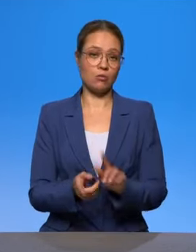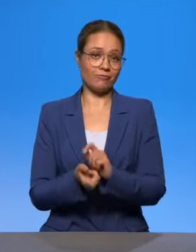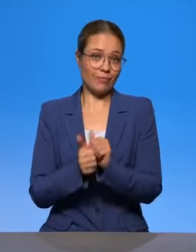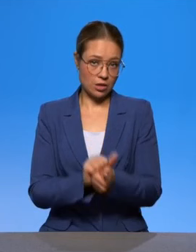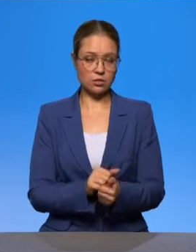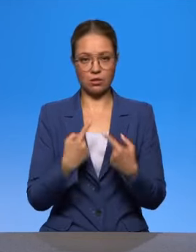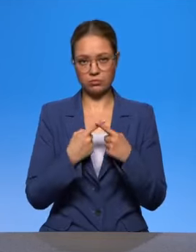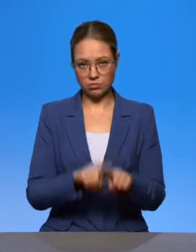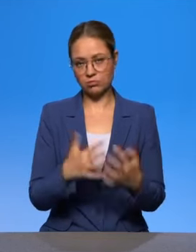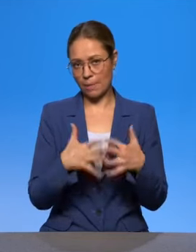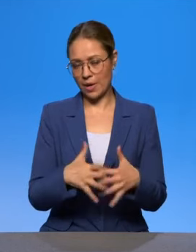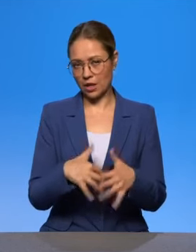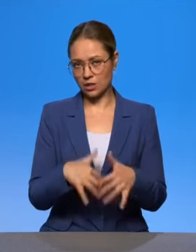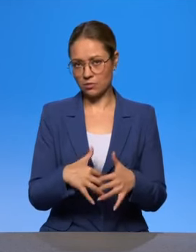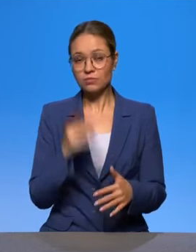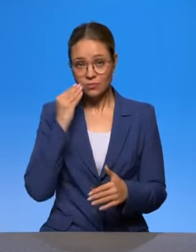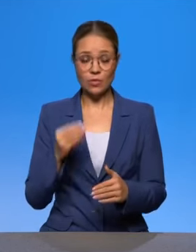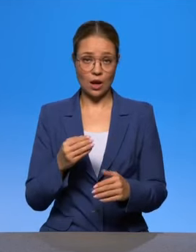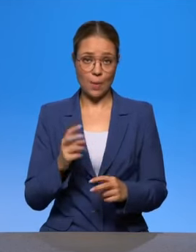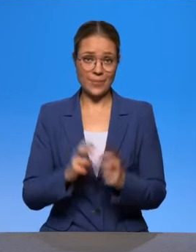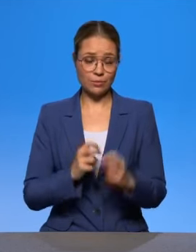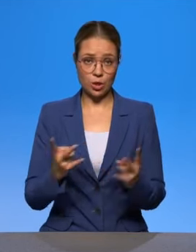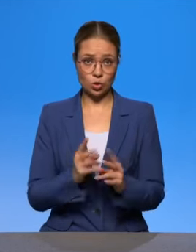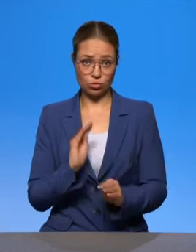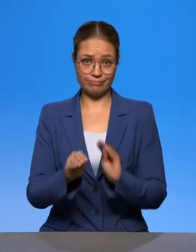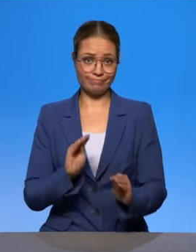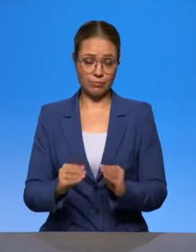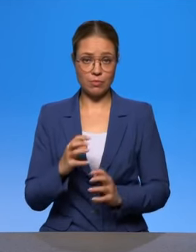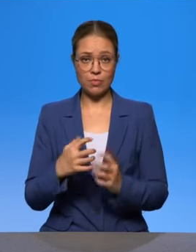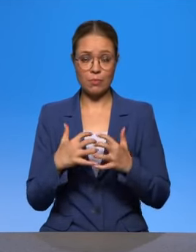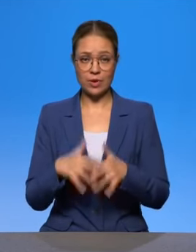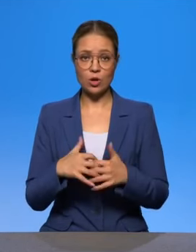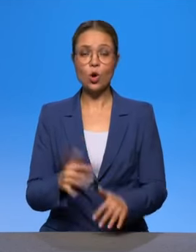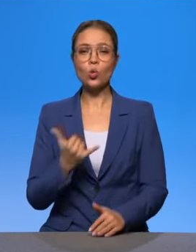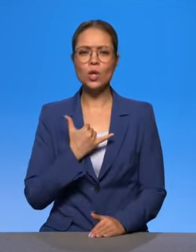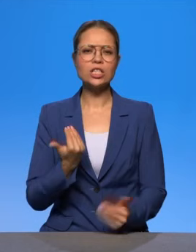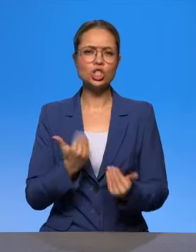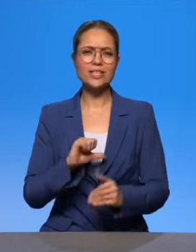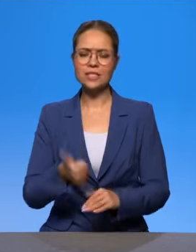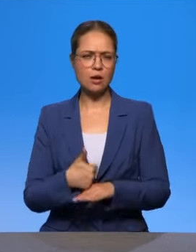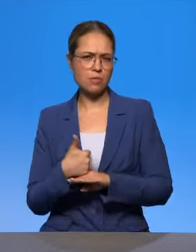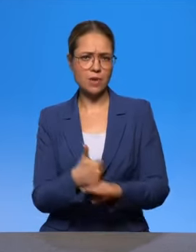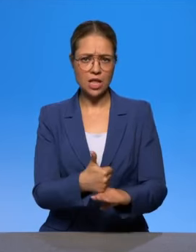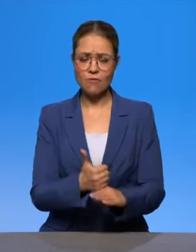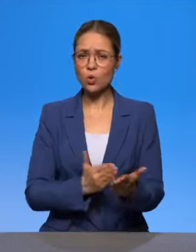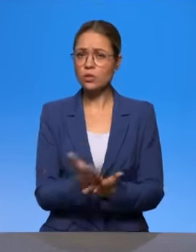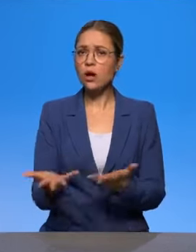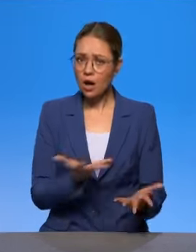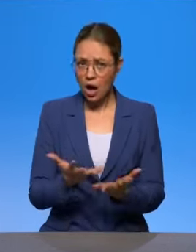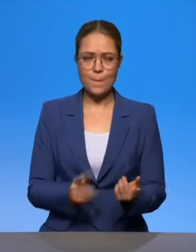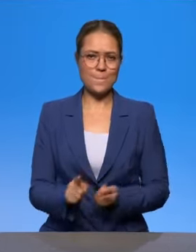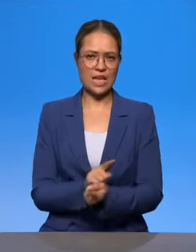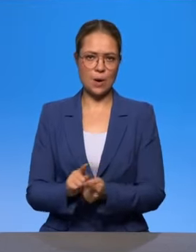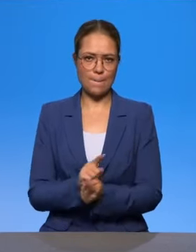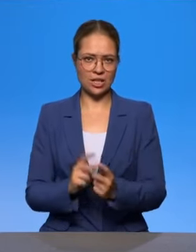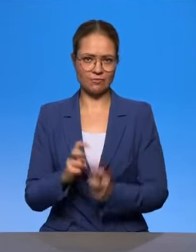есть модернизация предприятия. У нас сейчас самая передовая отрасль – это обрабатывающая промышленность. В обрабатывающей промышленности